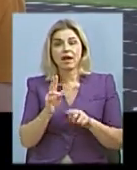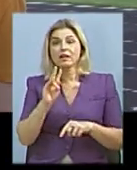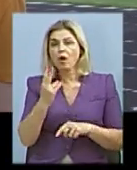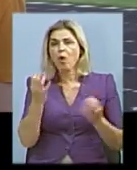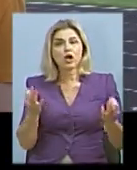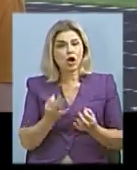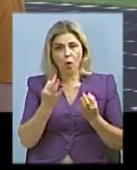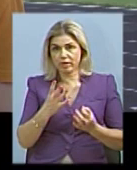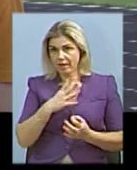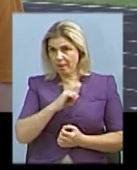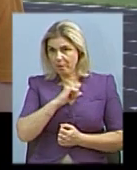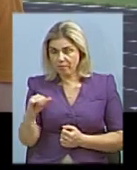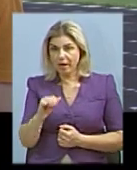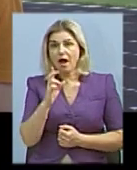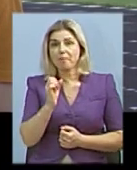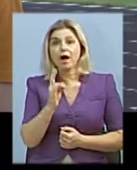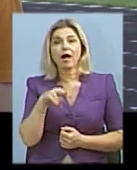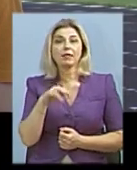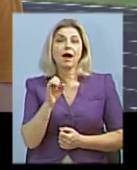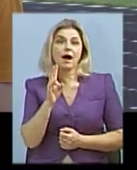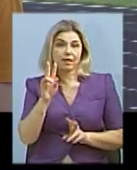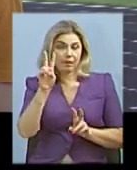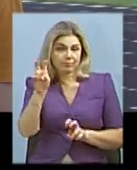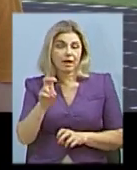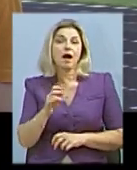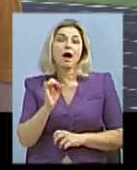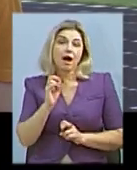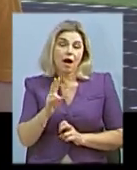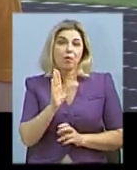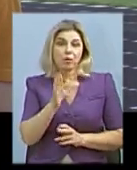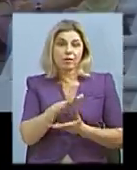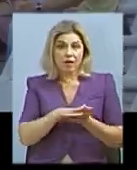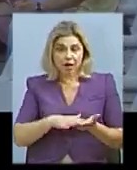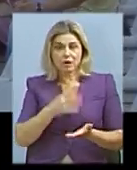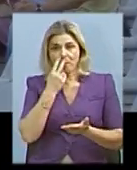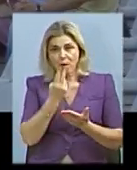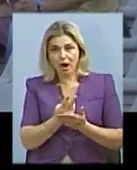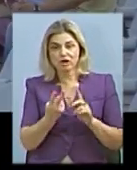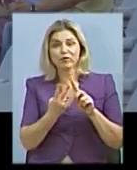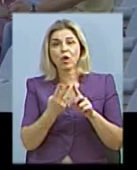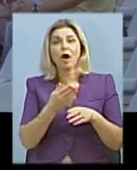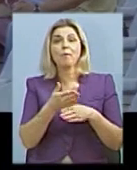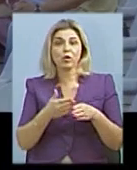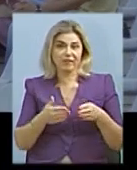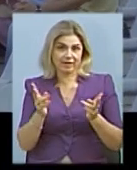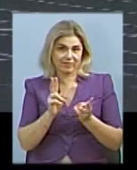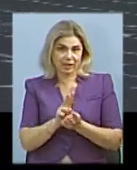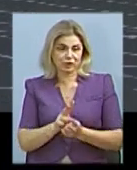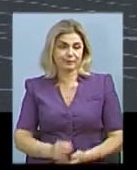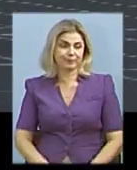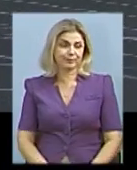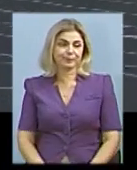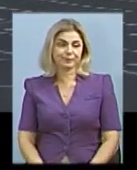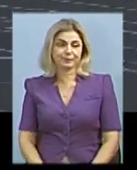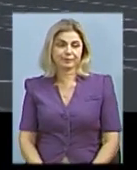Балканам. Чи вдасться господарям зламати неприємну для себе традицію, покаже друга половина зустрічі. Одразу по перерві Руслан Забранський здійснив